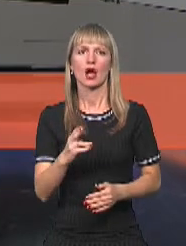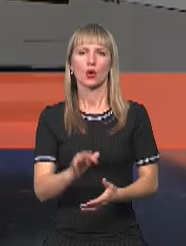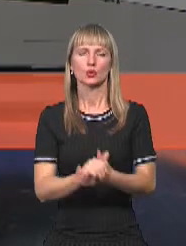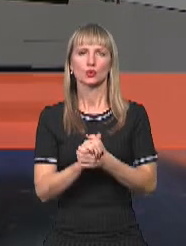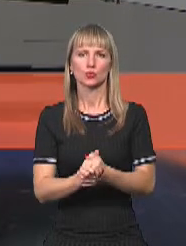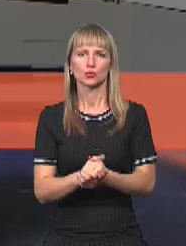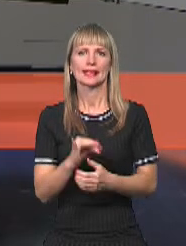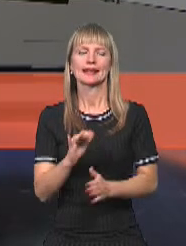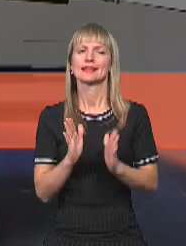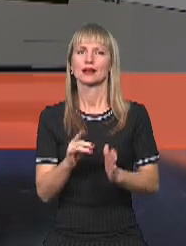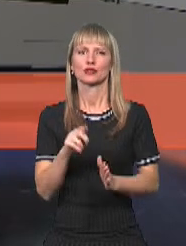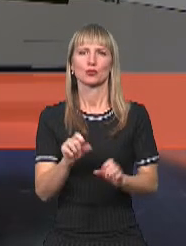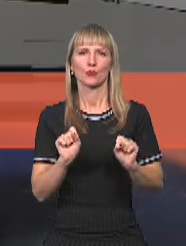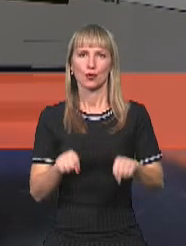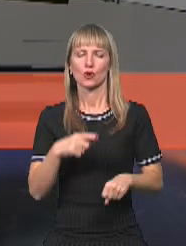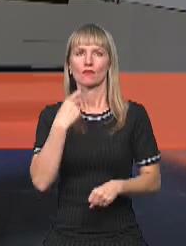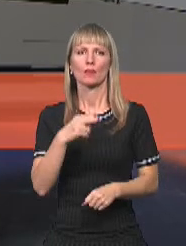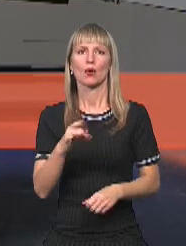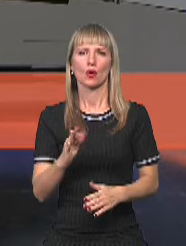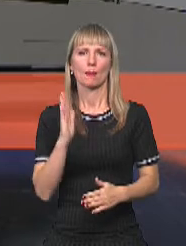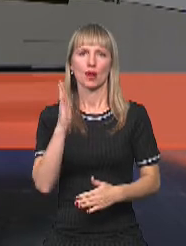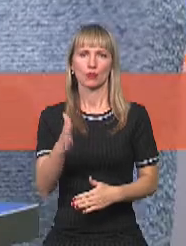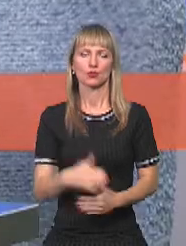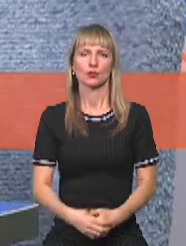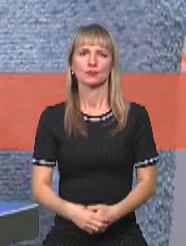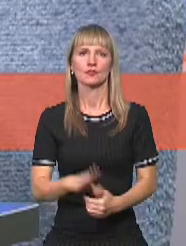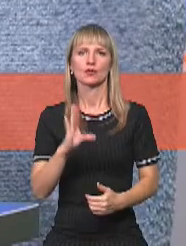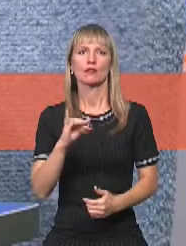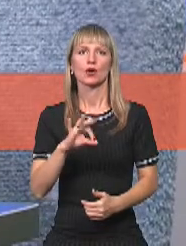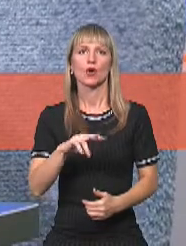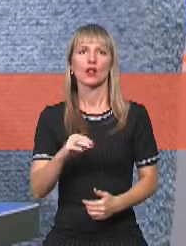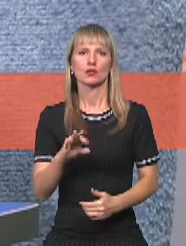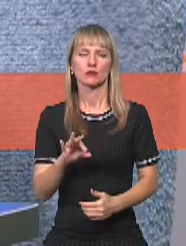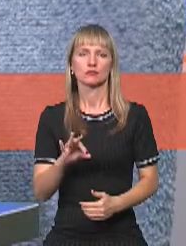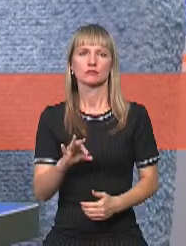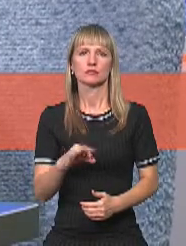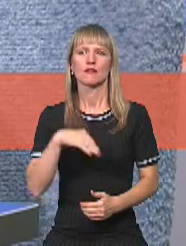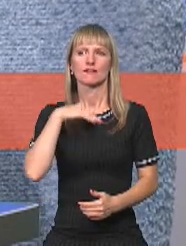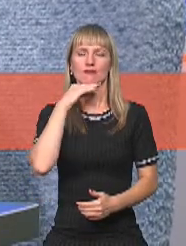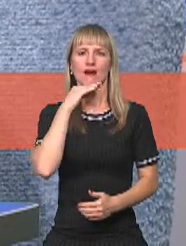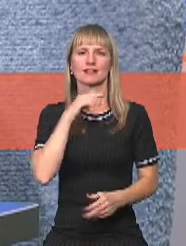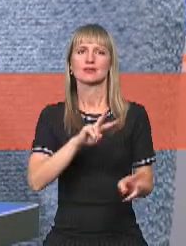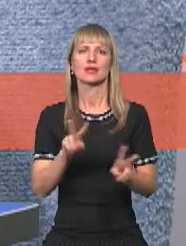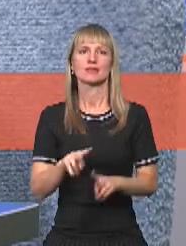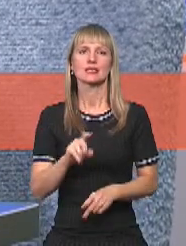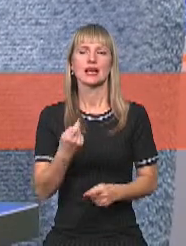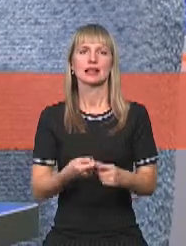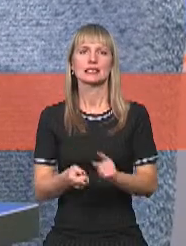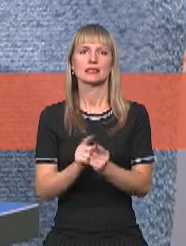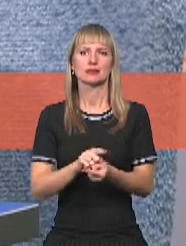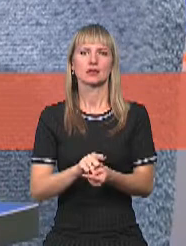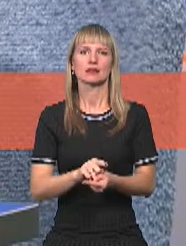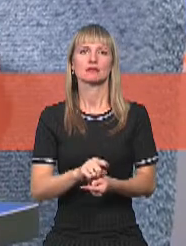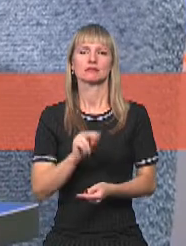екодружню. І тільки тоді ми можемо говорити про майбутнє. Віолетто, годі спостерігати за цими змінами,